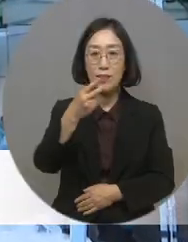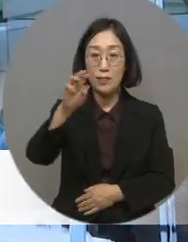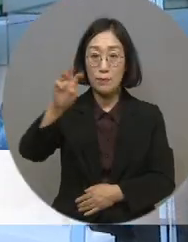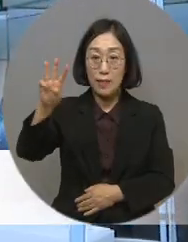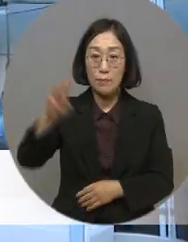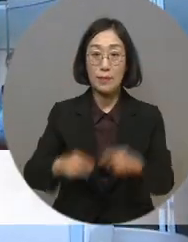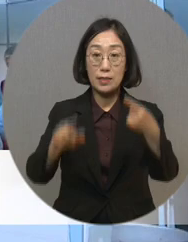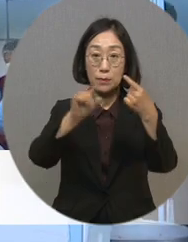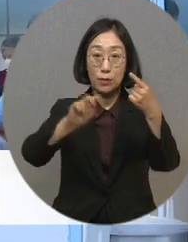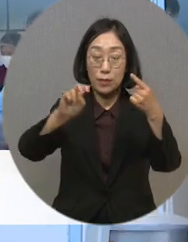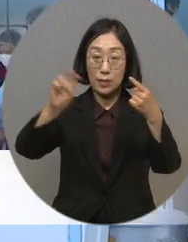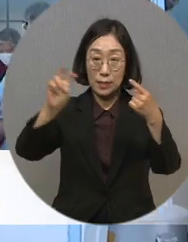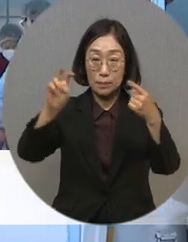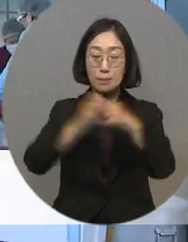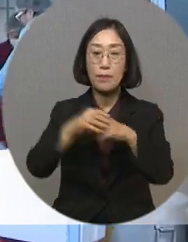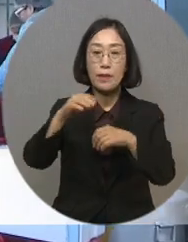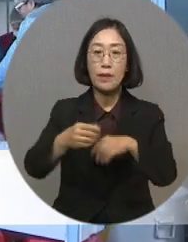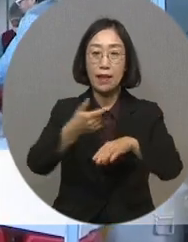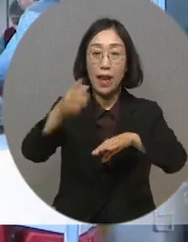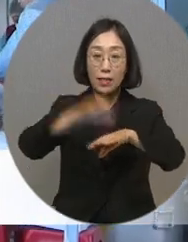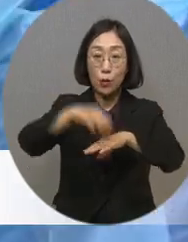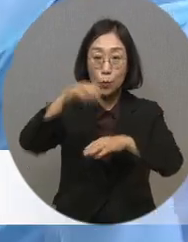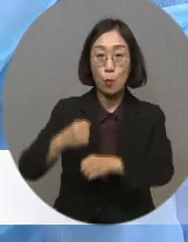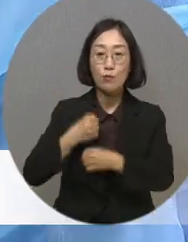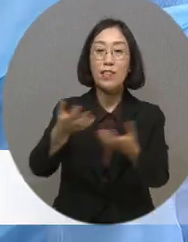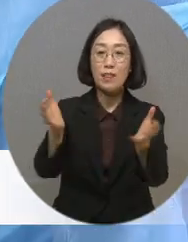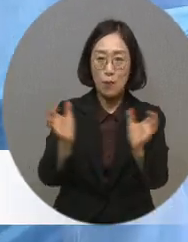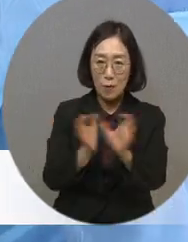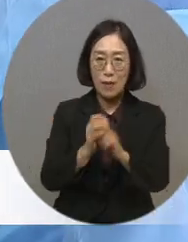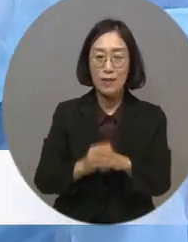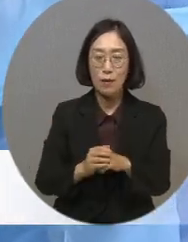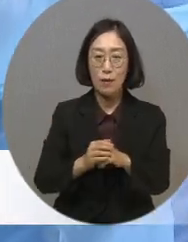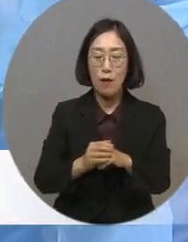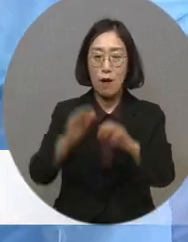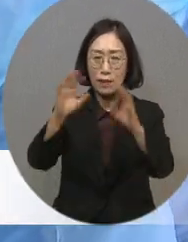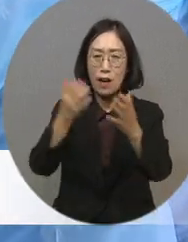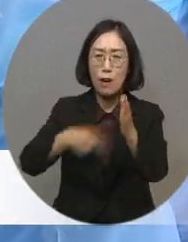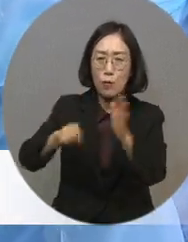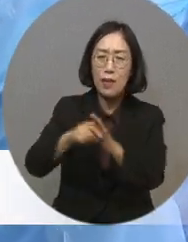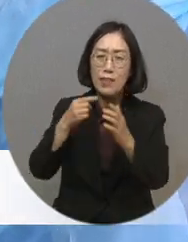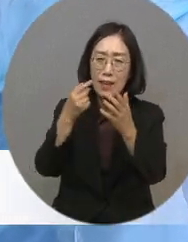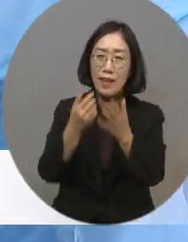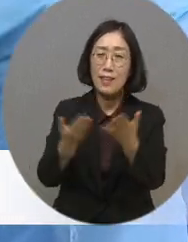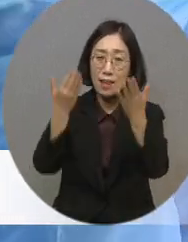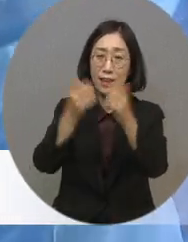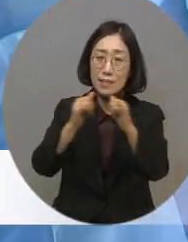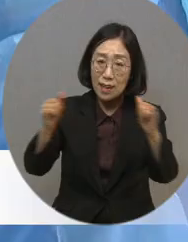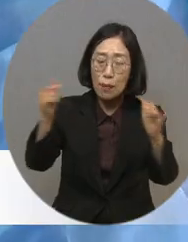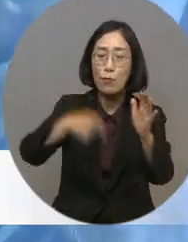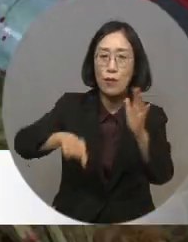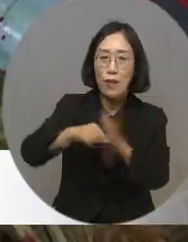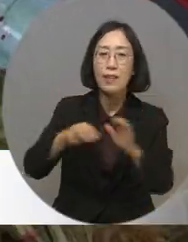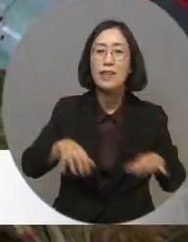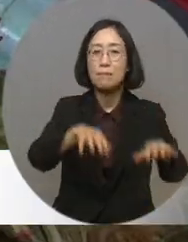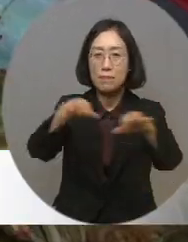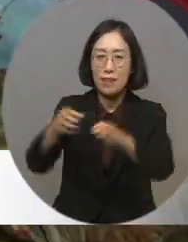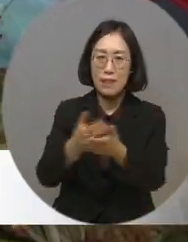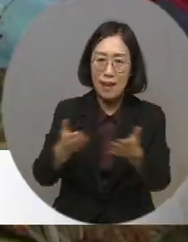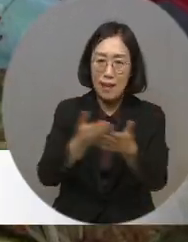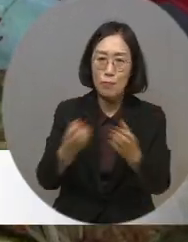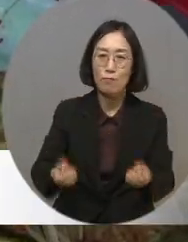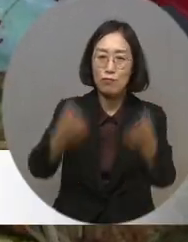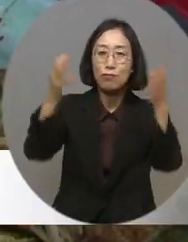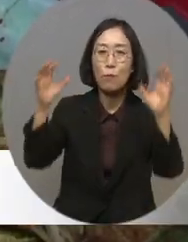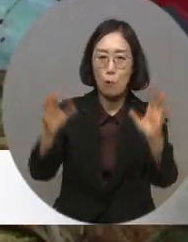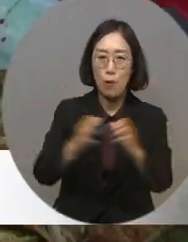2023년 11월 20일 대전 중구 재향군위 내에서 보훈가족을 위한 사랑의 김장 나눔 행사를 개최했습니다. 재향군위 내